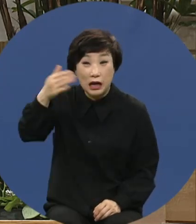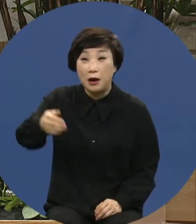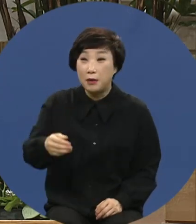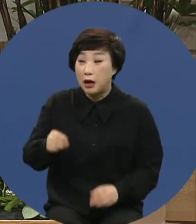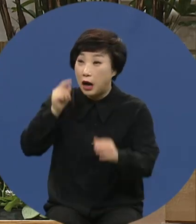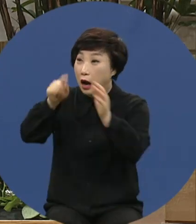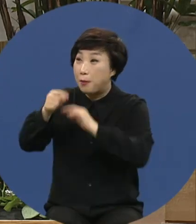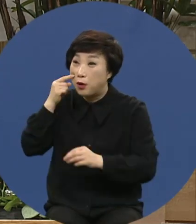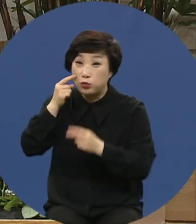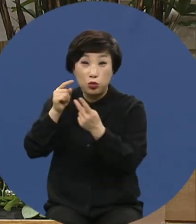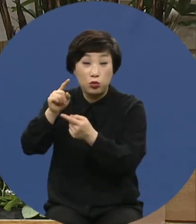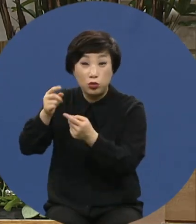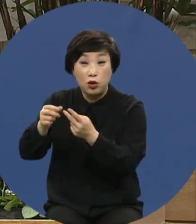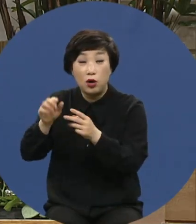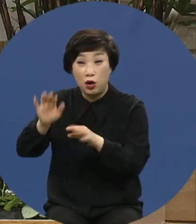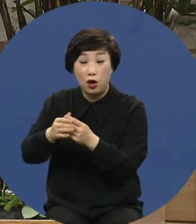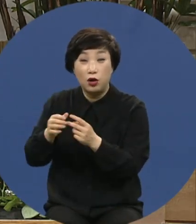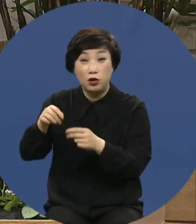그러고 있더라고요.